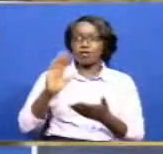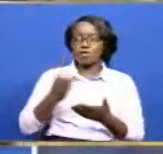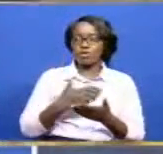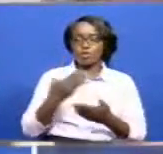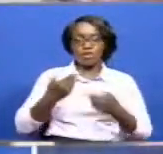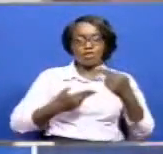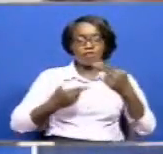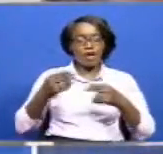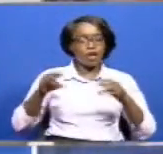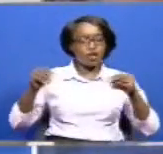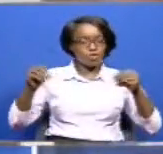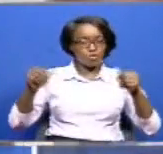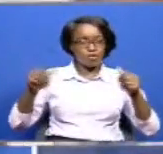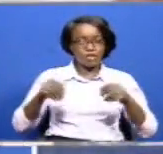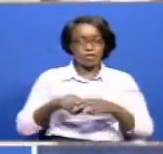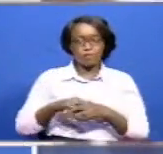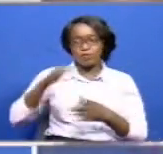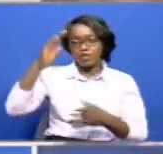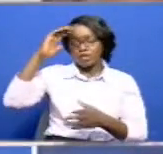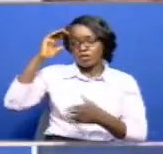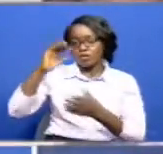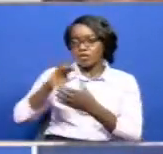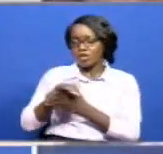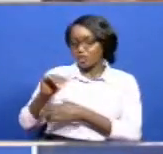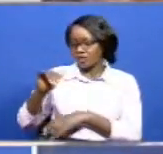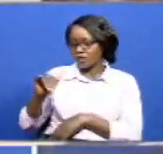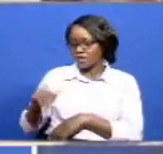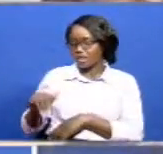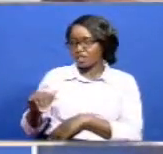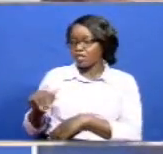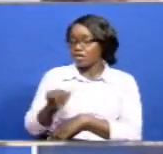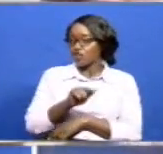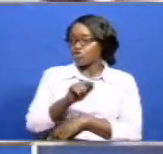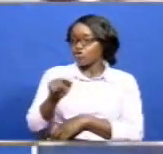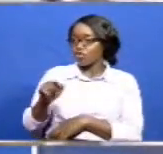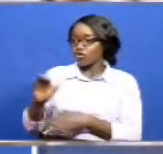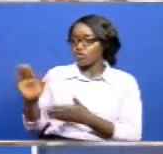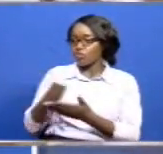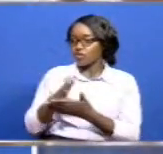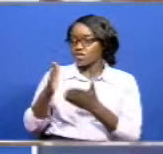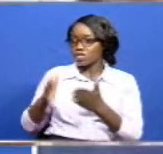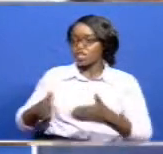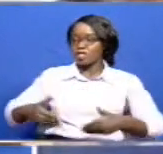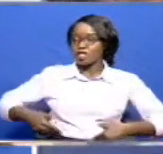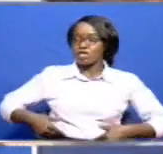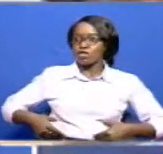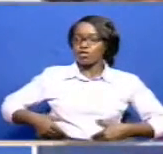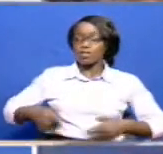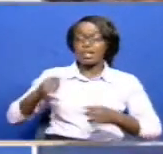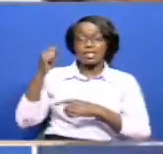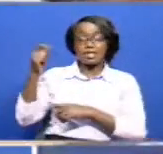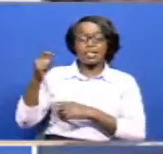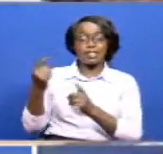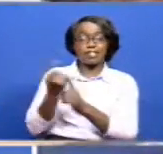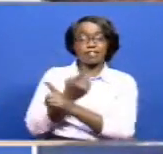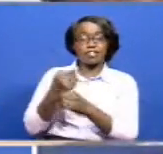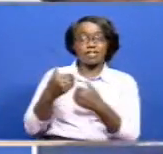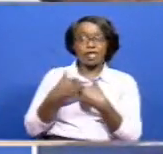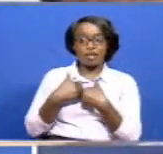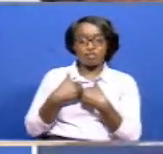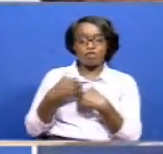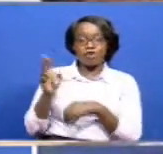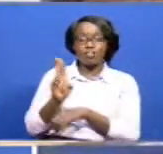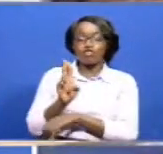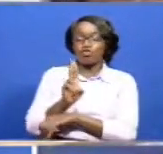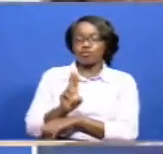ya juu. Na tunaamini kuwa wale wana muziki wote na wale vijana ambao wako na talanta mbalimbali wataitumia